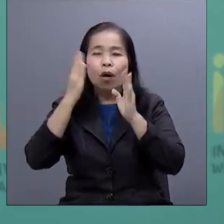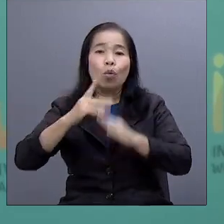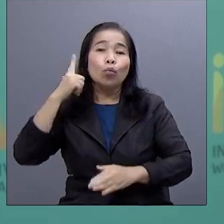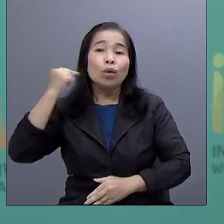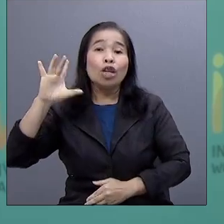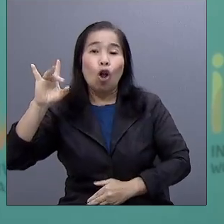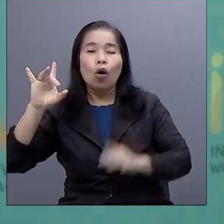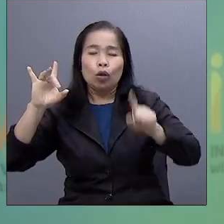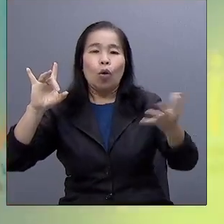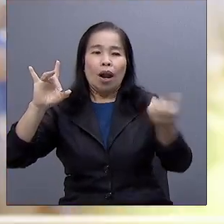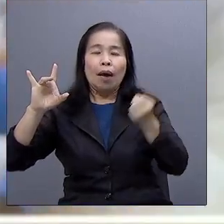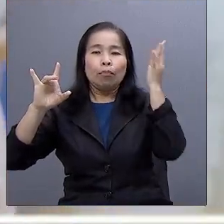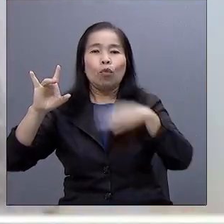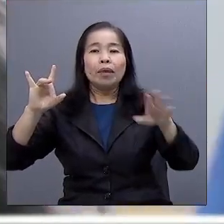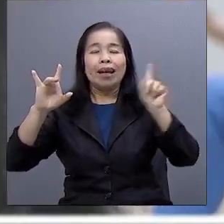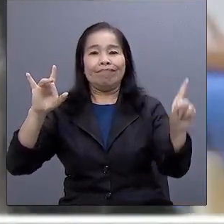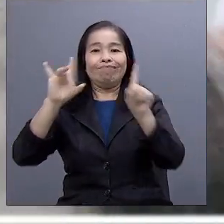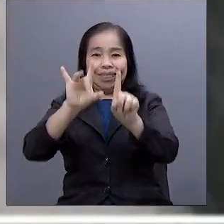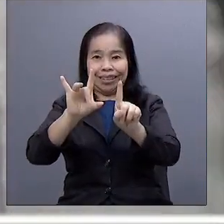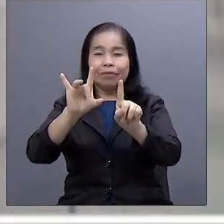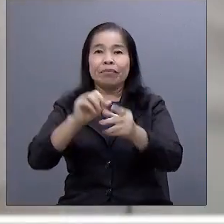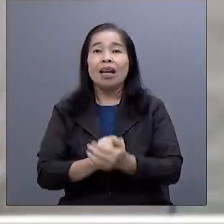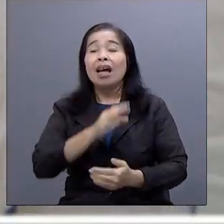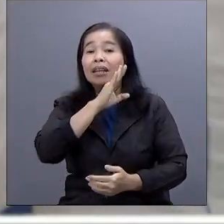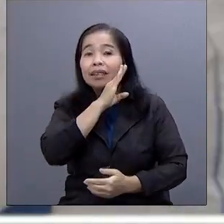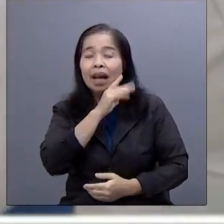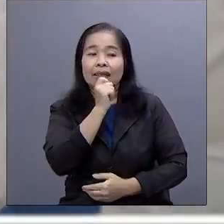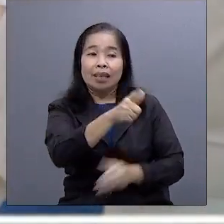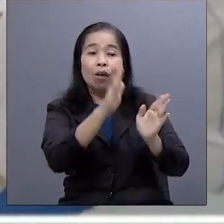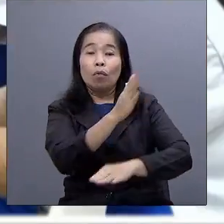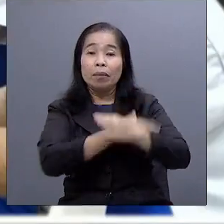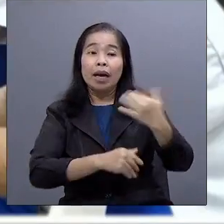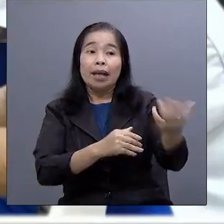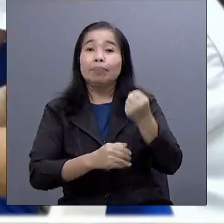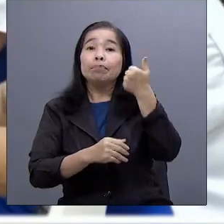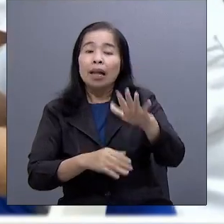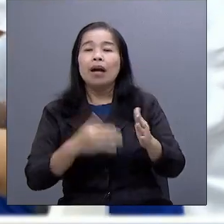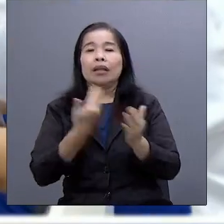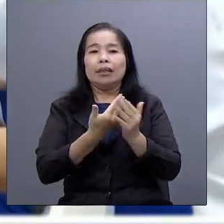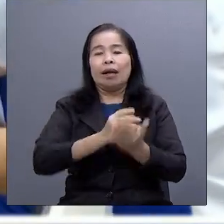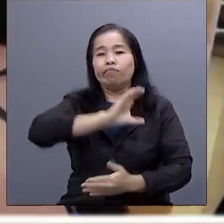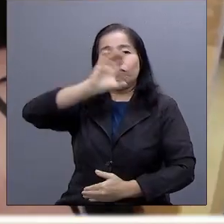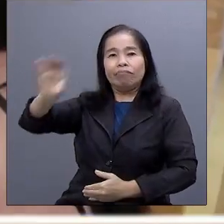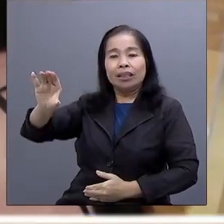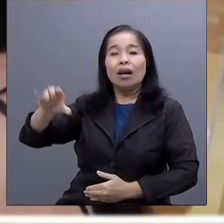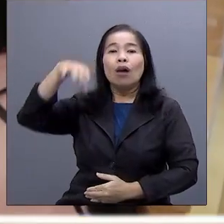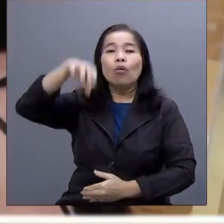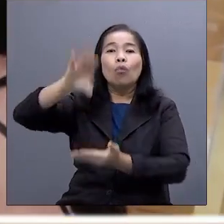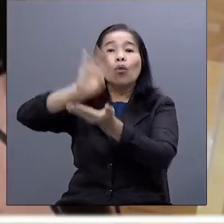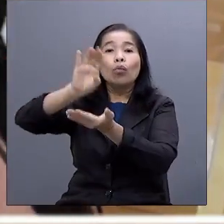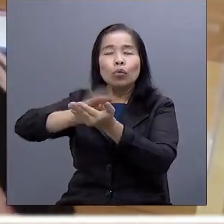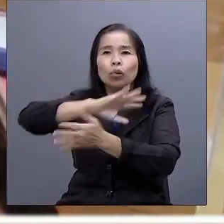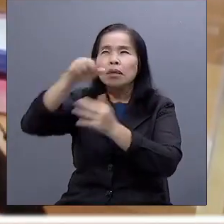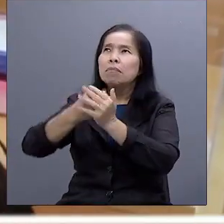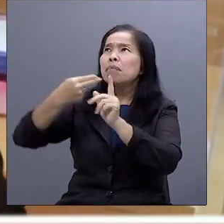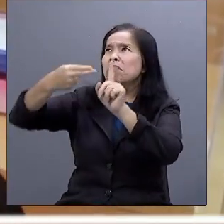การหนึ่คน เราเรีกวร้อยต่อหนึ่งถ้าจ้างไม่ได้มีทางเลือก ทางเลือกแรกกคอส่งเงินเข้ากองทุน ปัจุบันมีเป็หมื่นร้าน